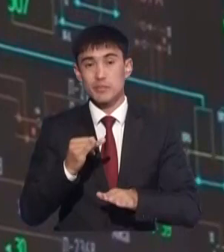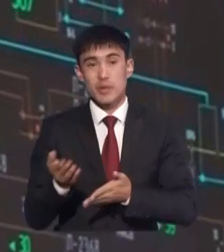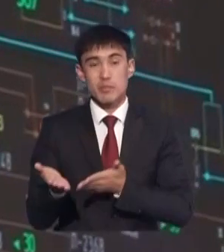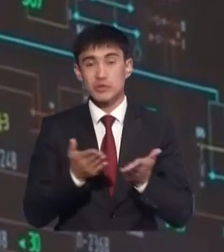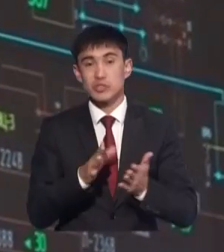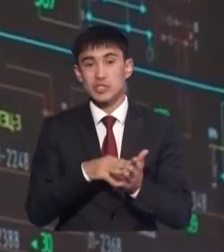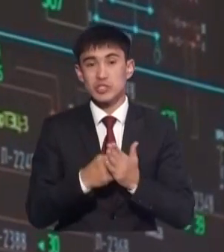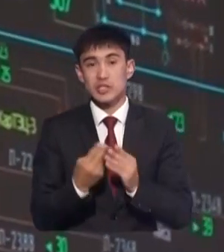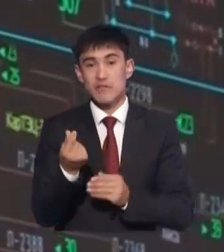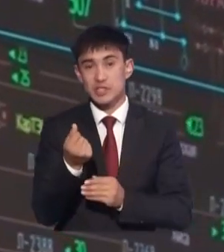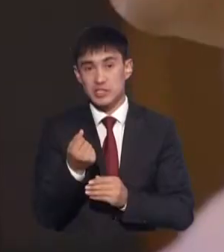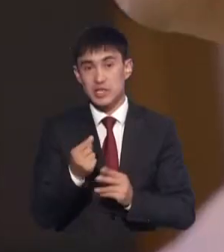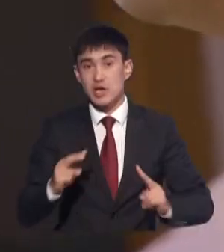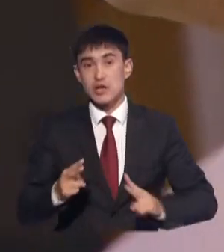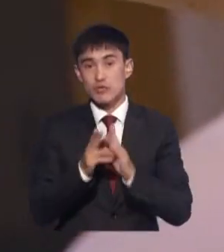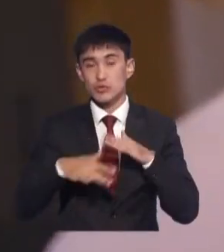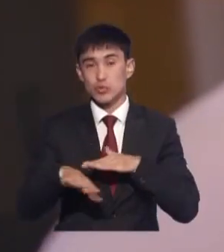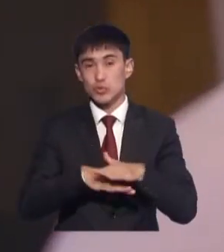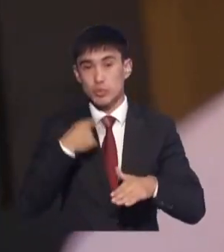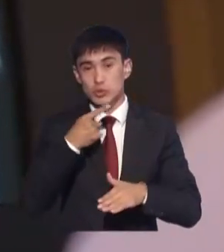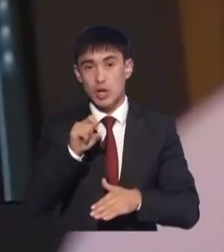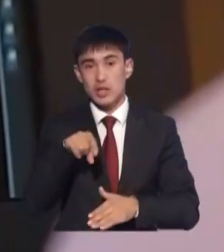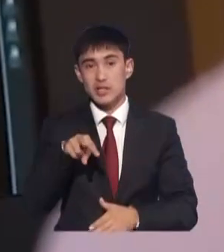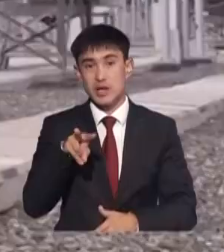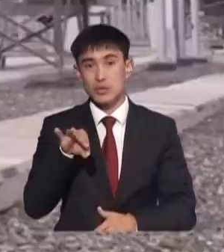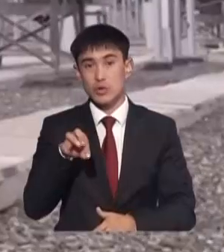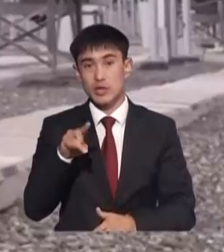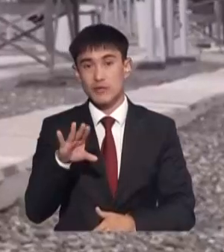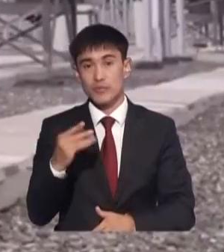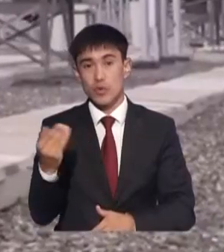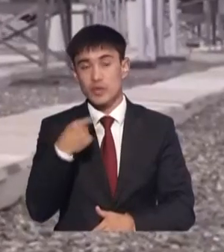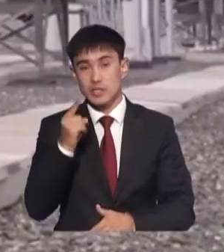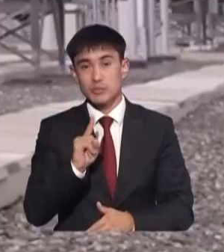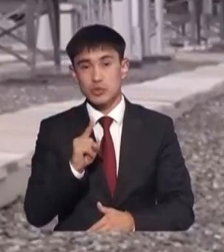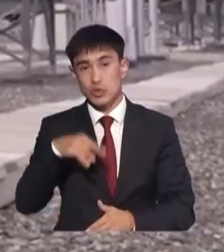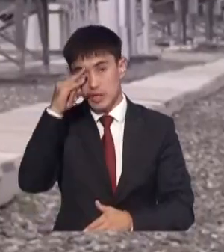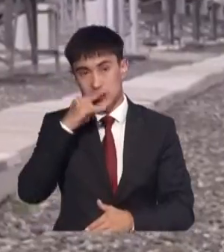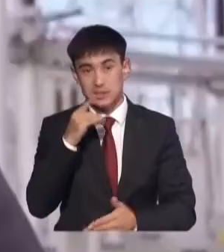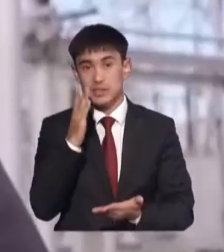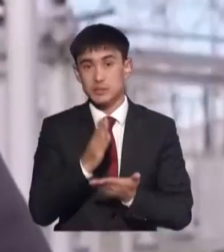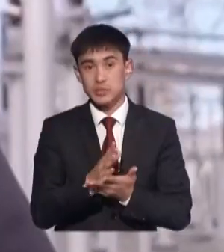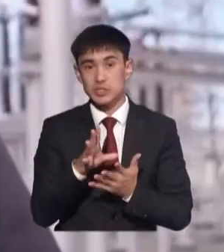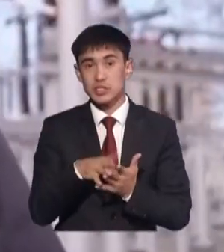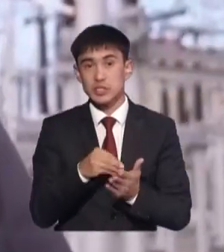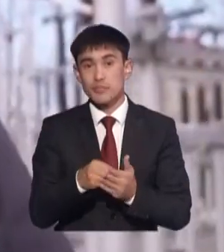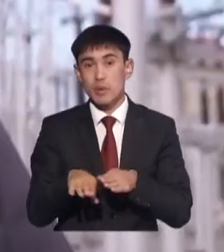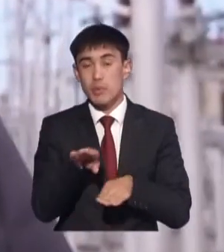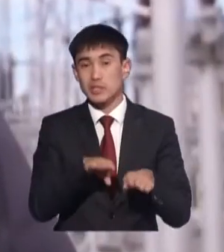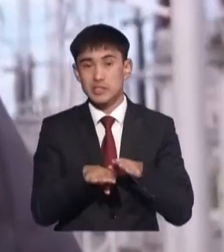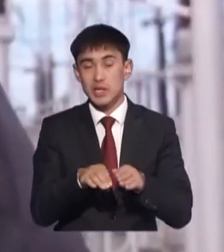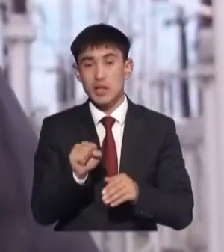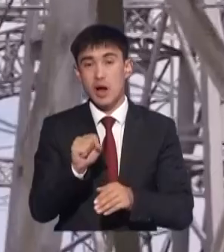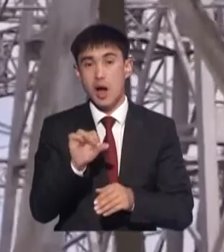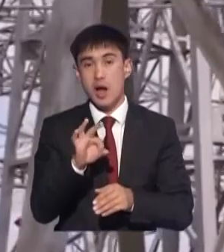привлечет значительные инвестиции в инфраструктуру, подчеркнул Алдияр Тохтаров. Он также отметил, что Казахстан обладает